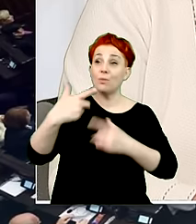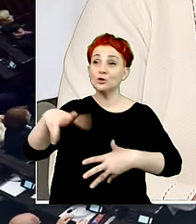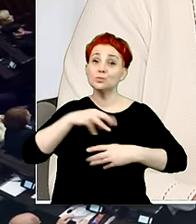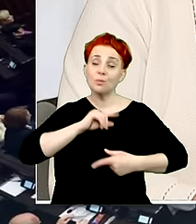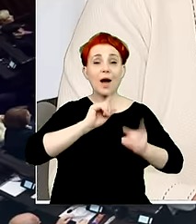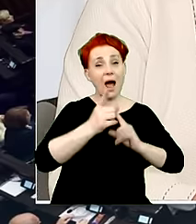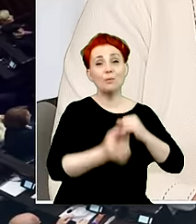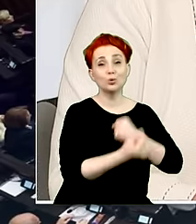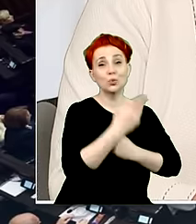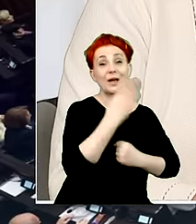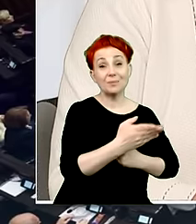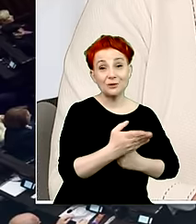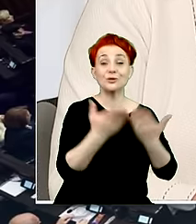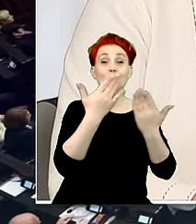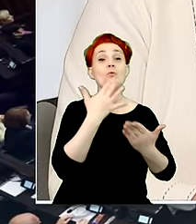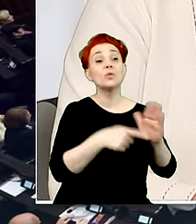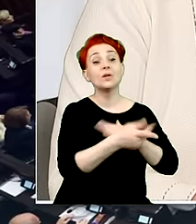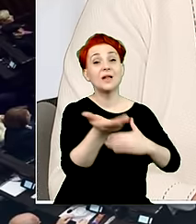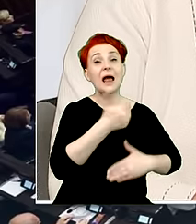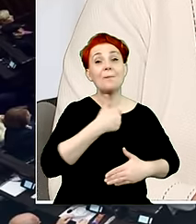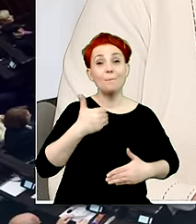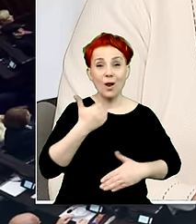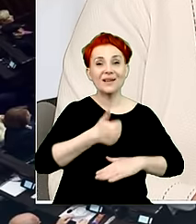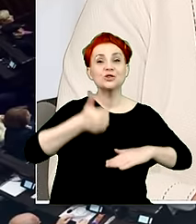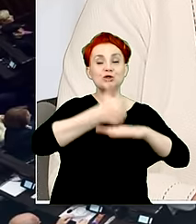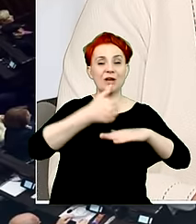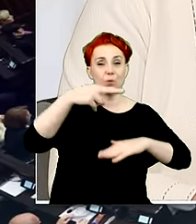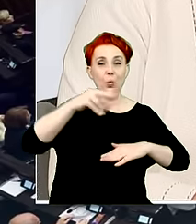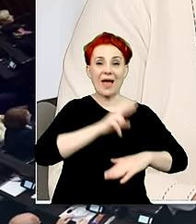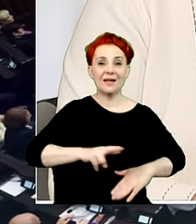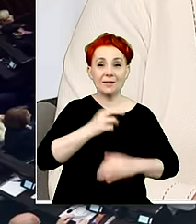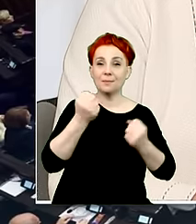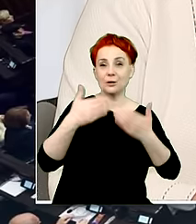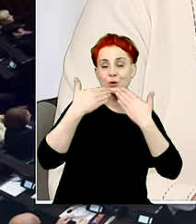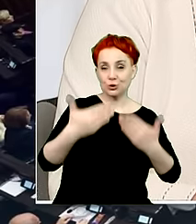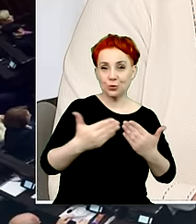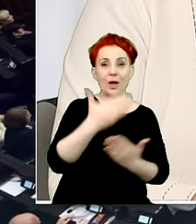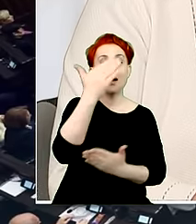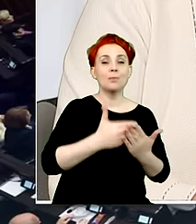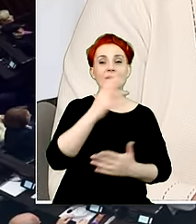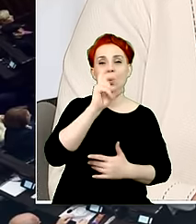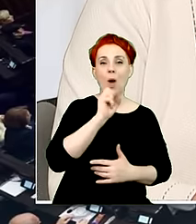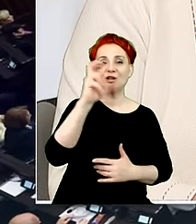tego konsekwencje. Mówił to do Polaków, jako szef Rady Europejskiej. Bardzo państwu dziękuję. To był program Miłosz Kłeczek